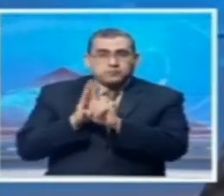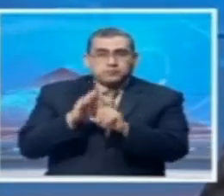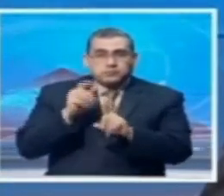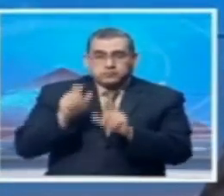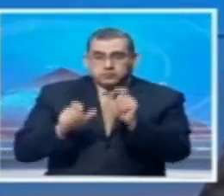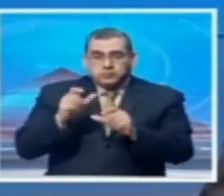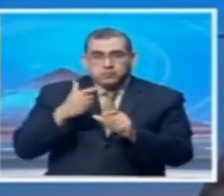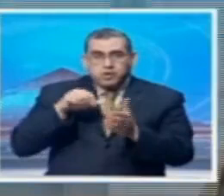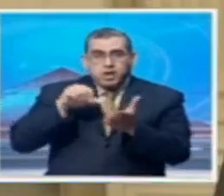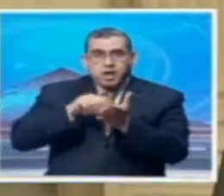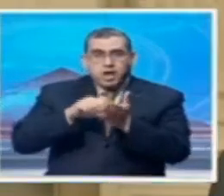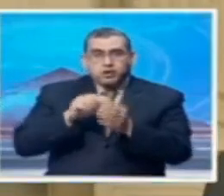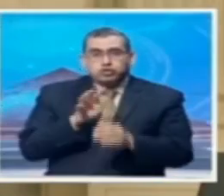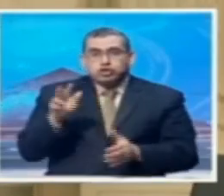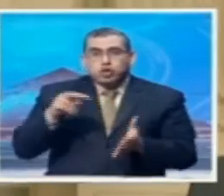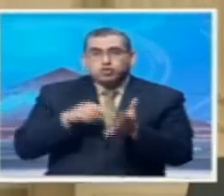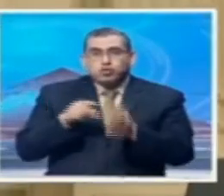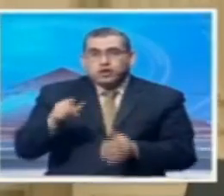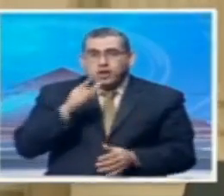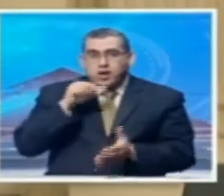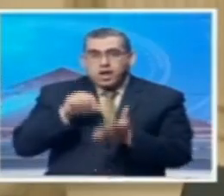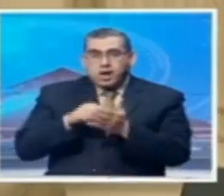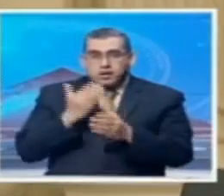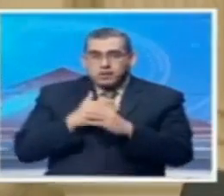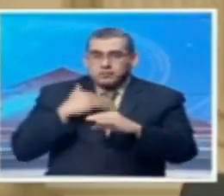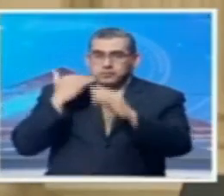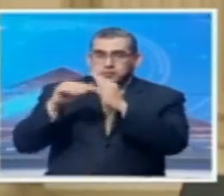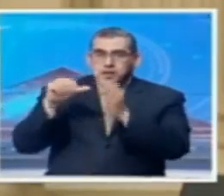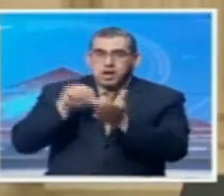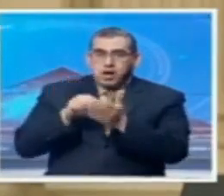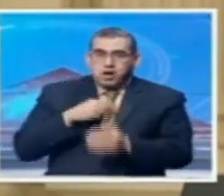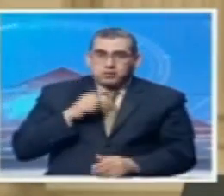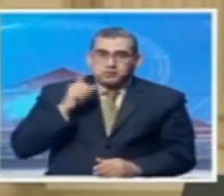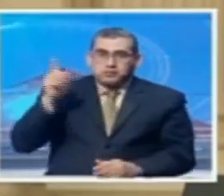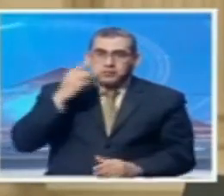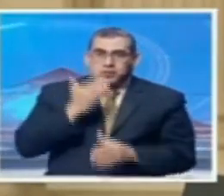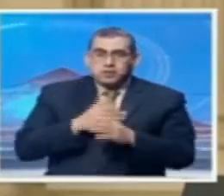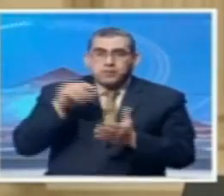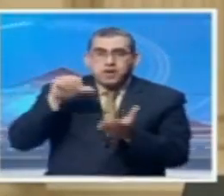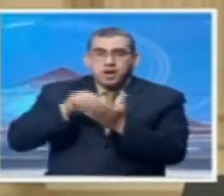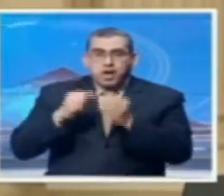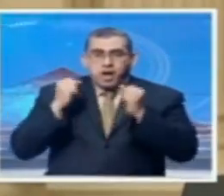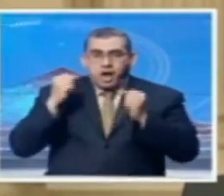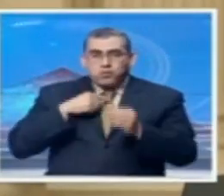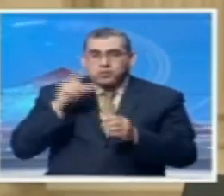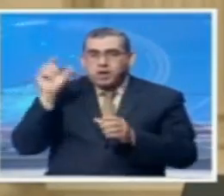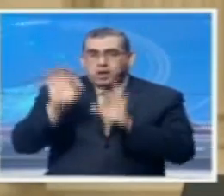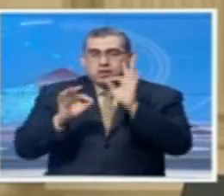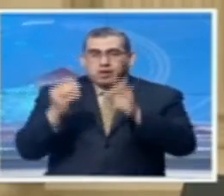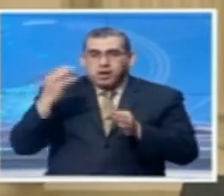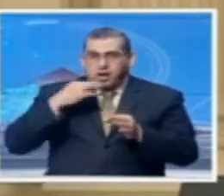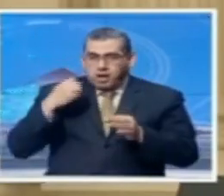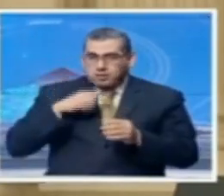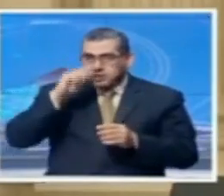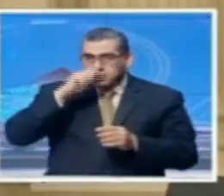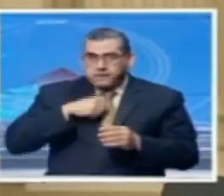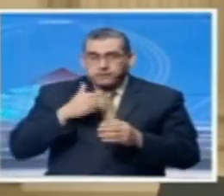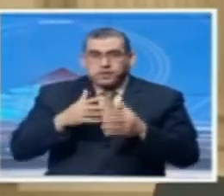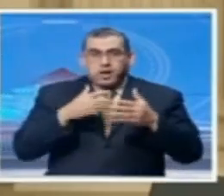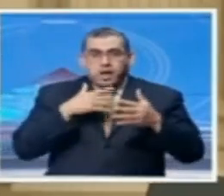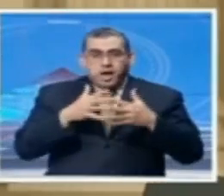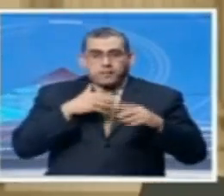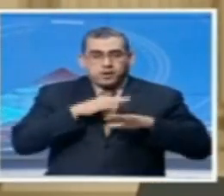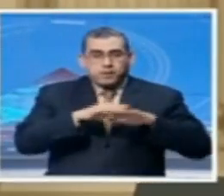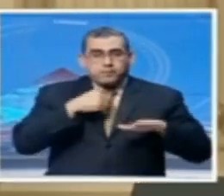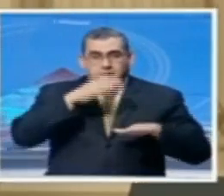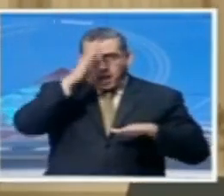إيرانيا شرق سوريا كانت بمثابة تحذير لإيران التي تهاجم ميليشياتها أهدافا أمريكية بالعراق، مؤكدا